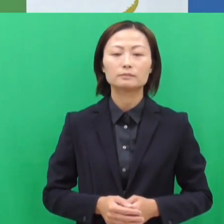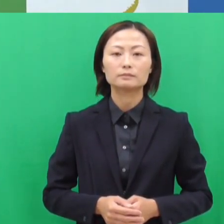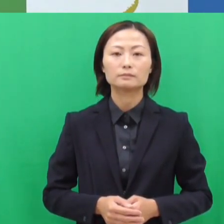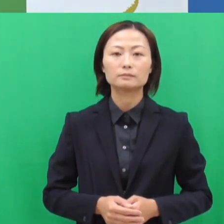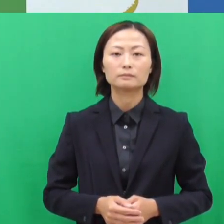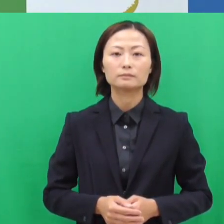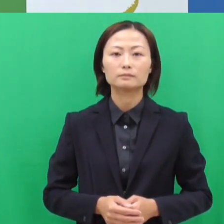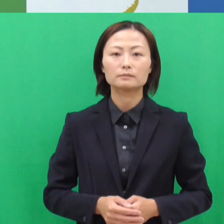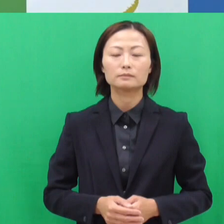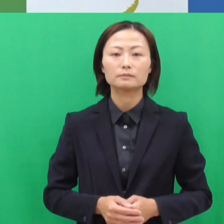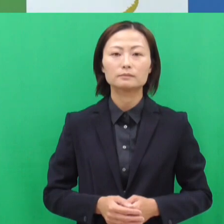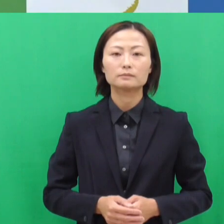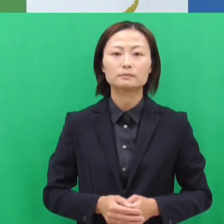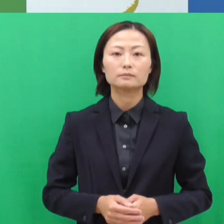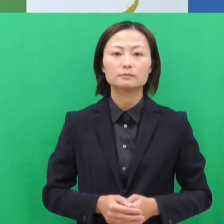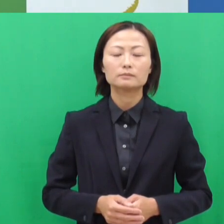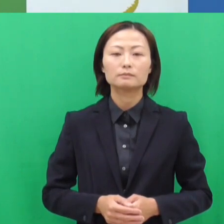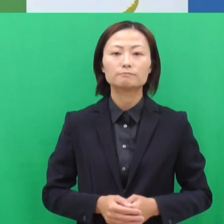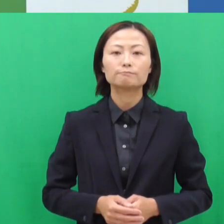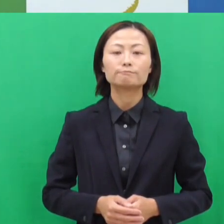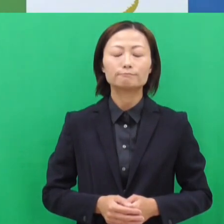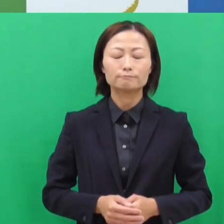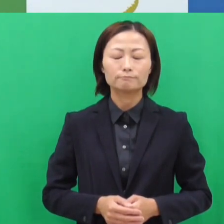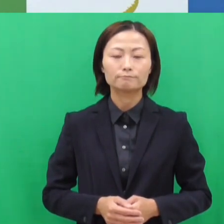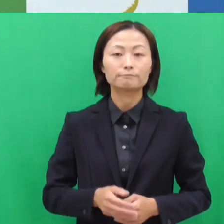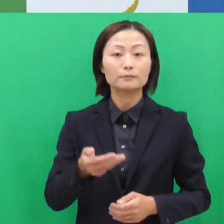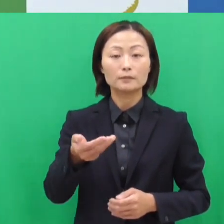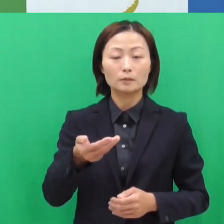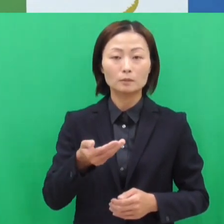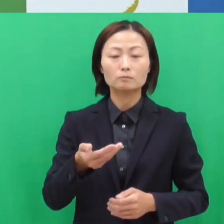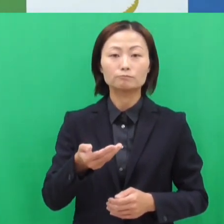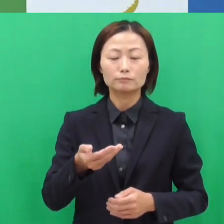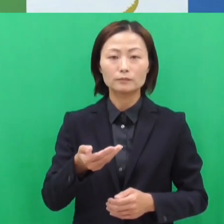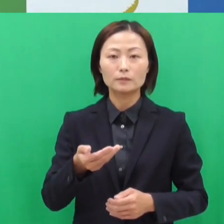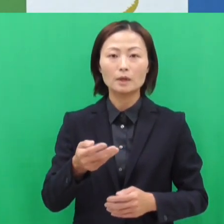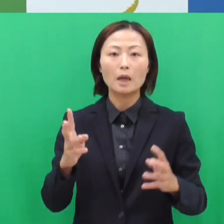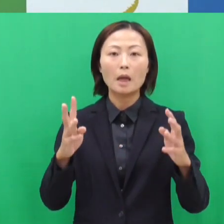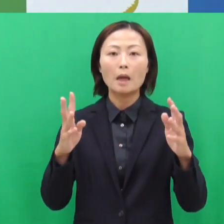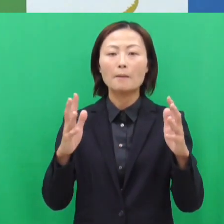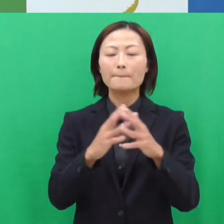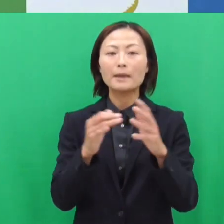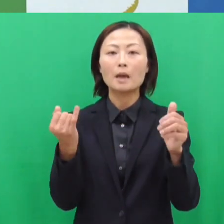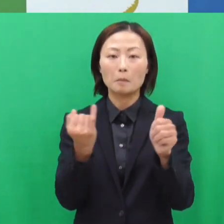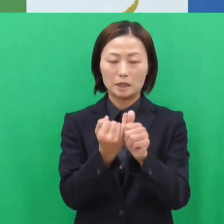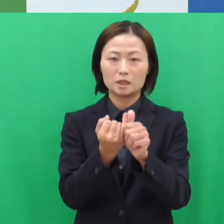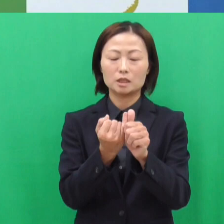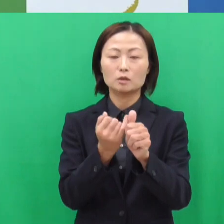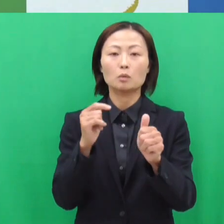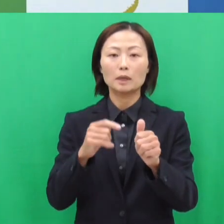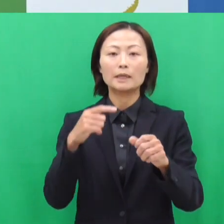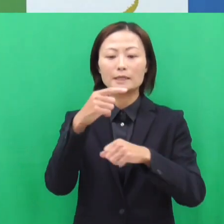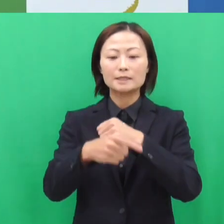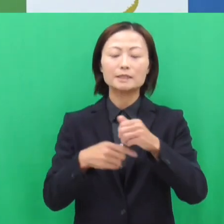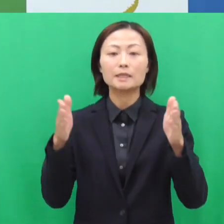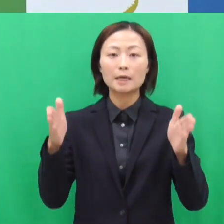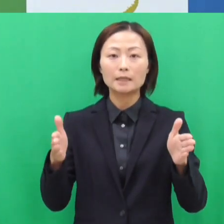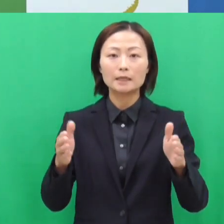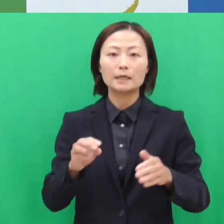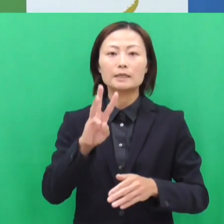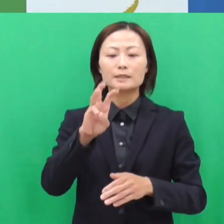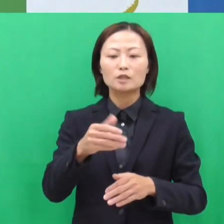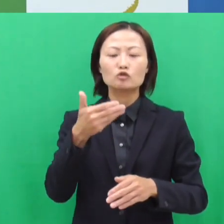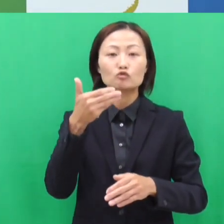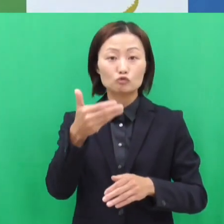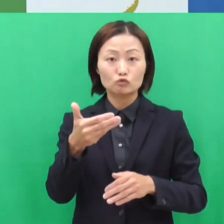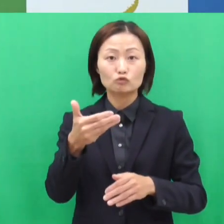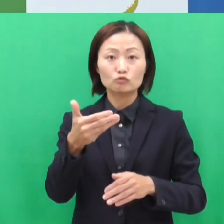しっかりどうぞお願いしますこの宮まりについて1年39分ということですけども